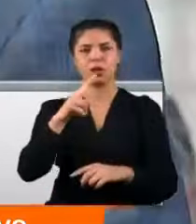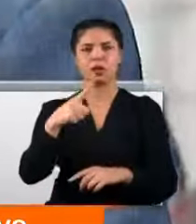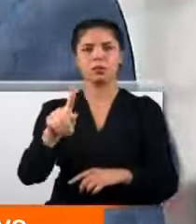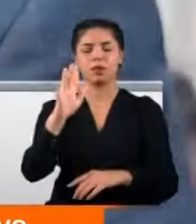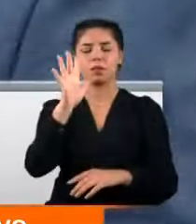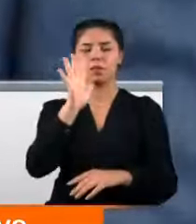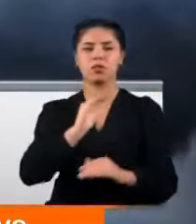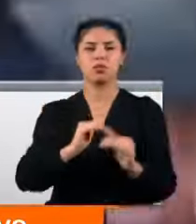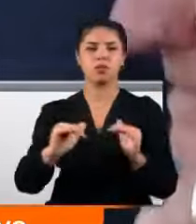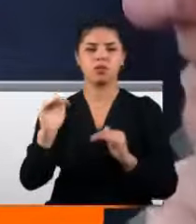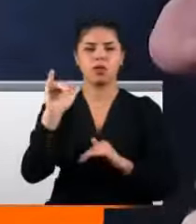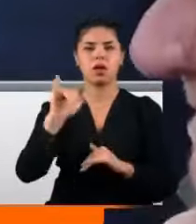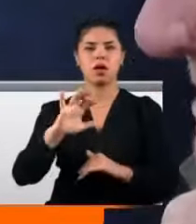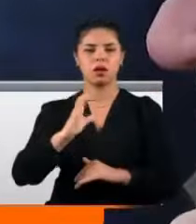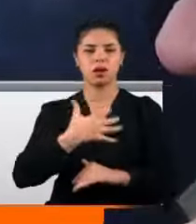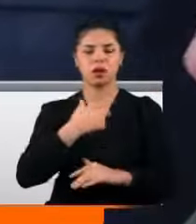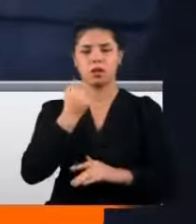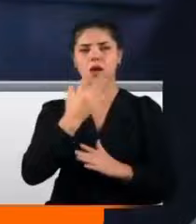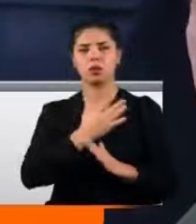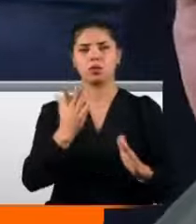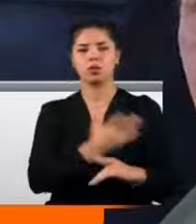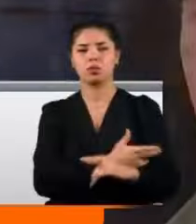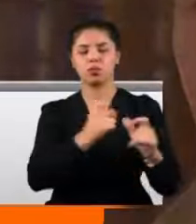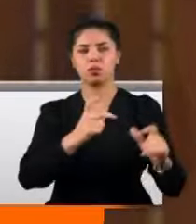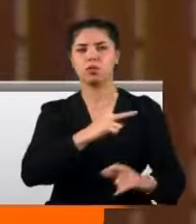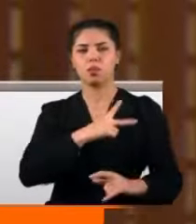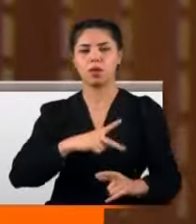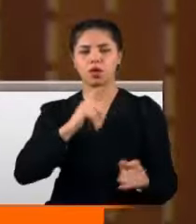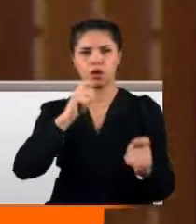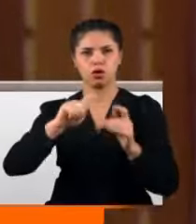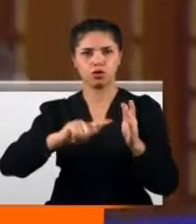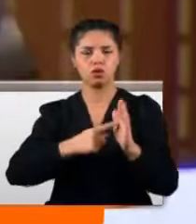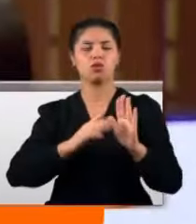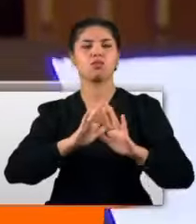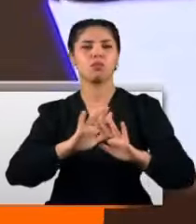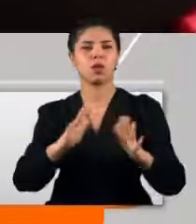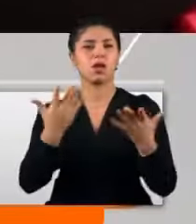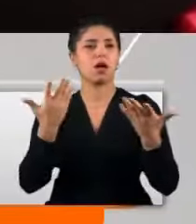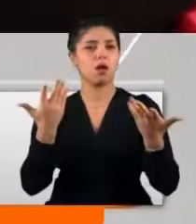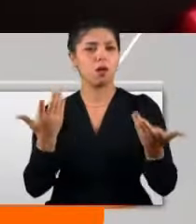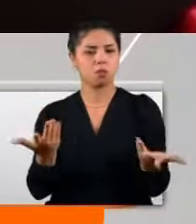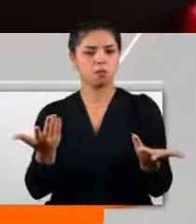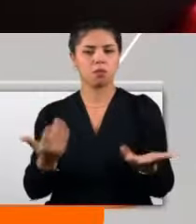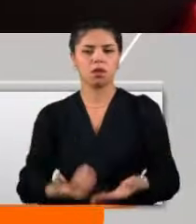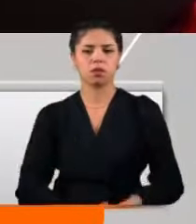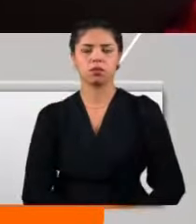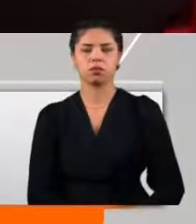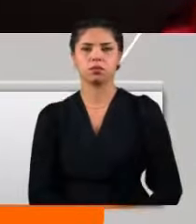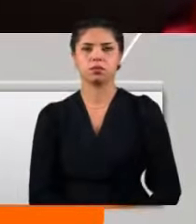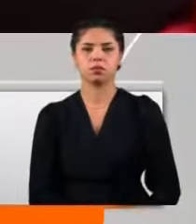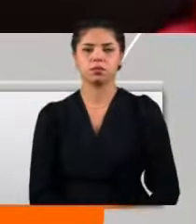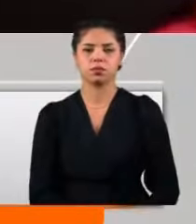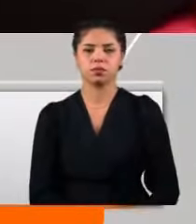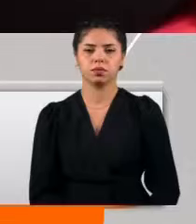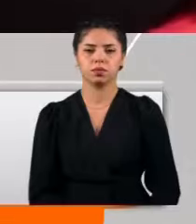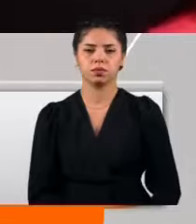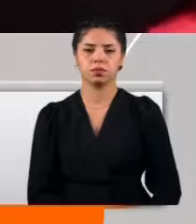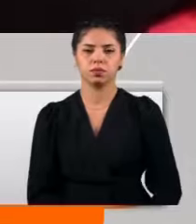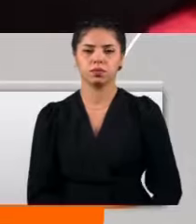fazla hak sahibi Ankara Büyükşehir Belediyesi ile sözleşme imzaladı imzalamasına ama at topraklarımız yıllardır